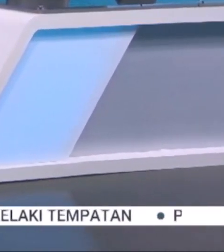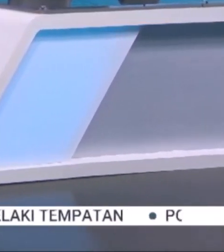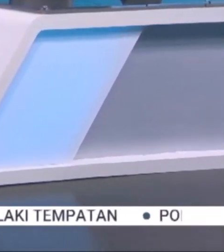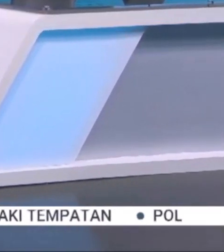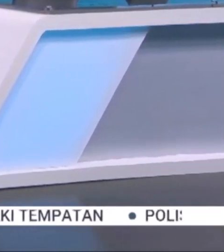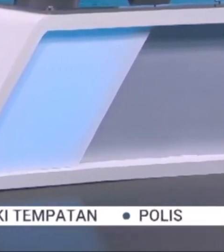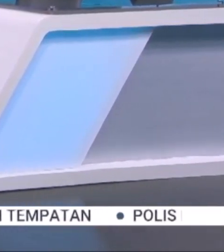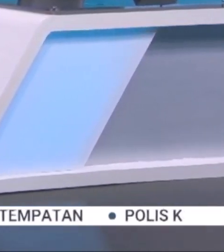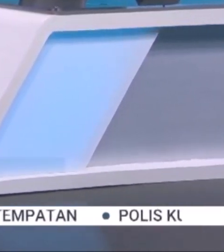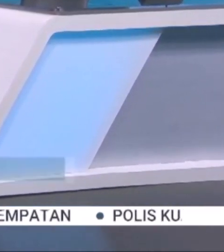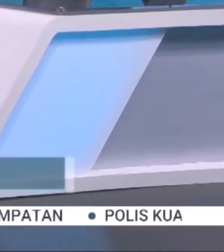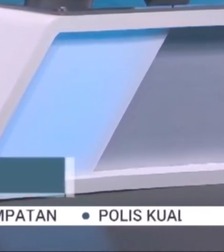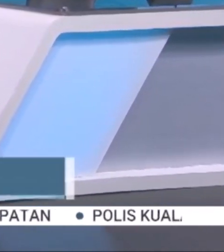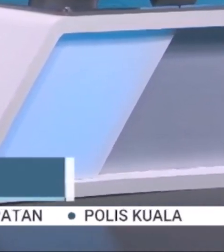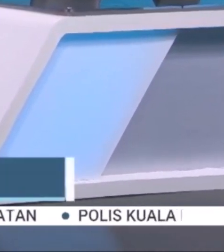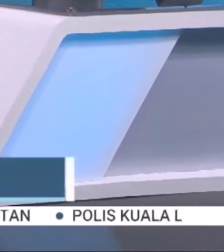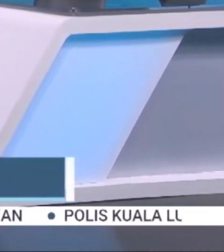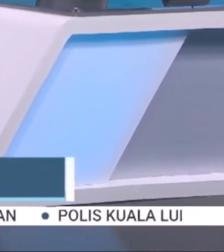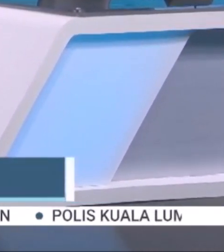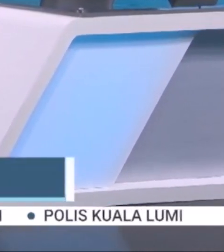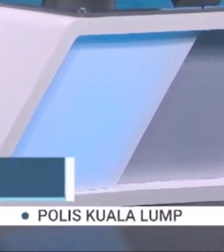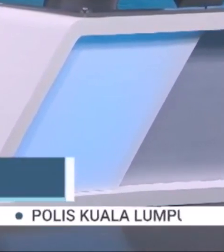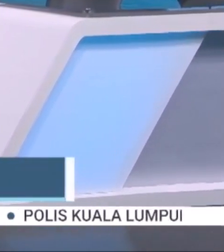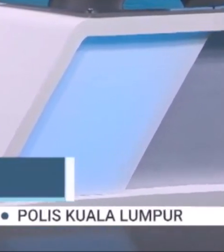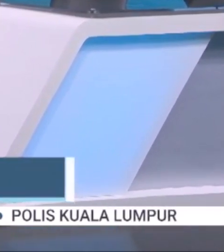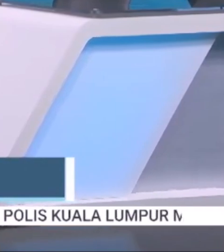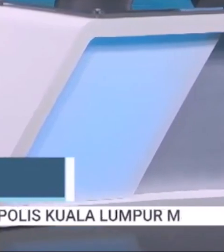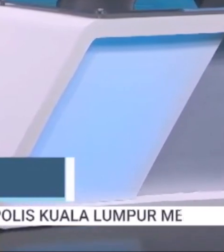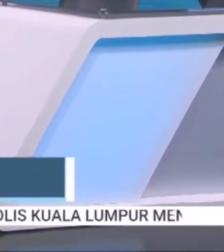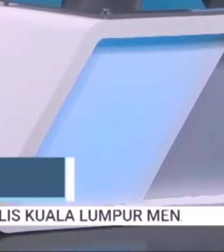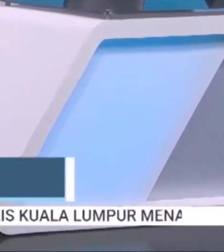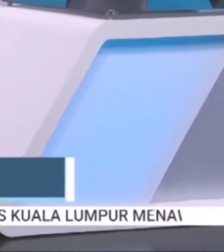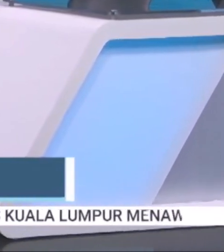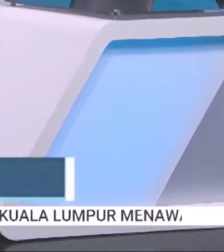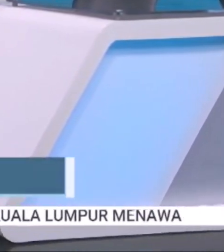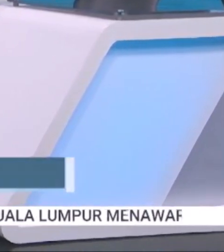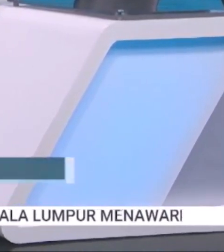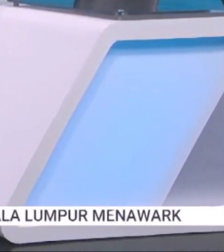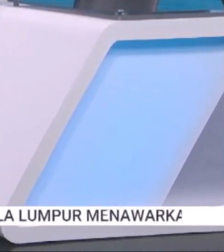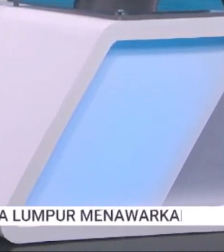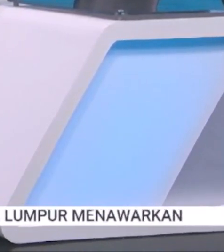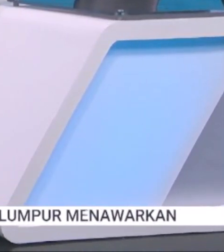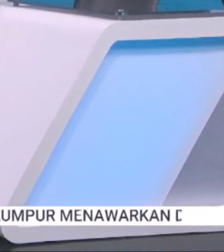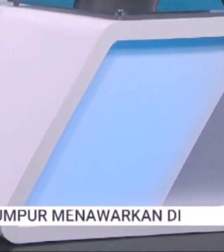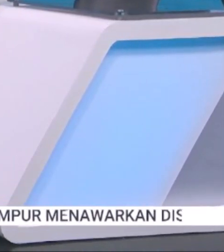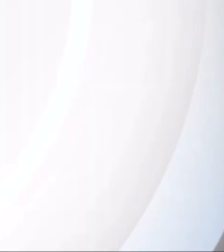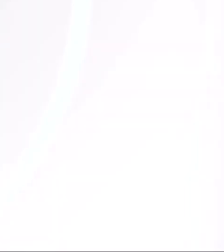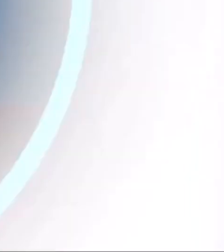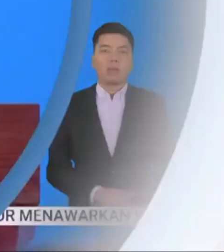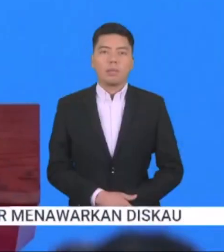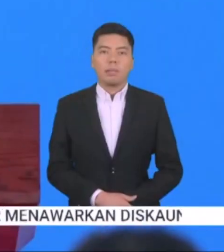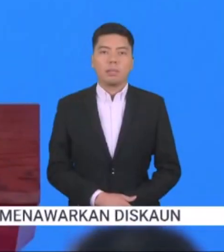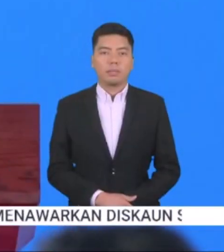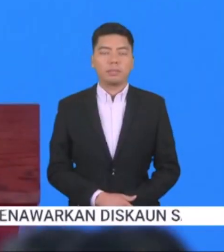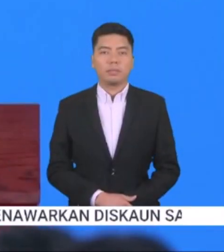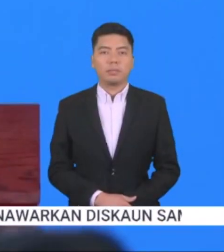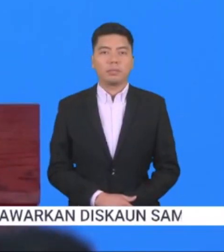Assalamualaikum, salam Malaysia Madani. Berita wilayah bersama saya Nurul Zahira Razi. Kita ikuti rangkuman berita utama.